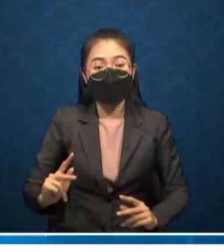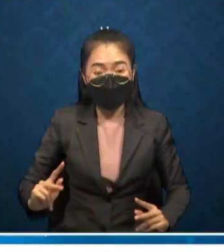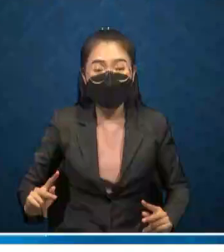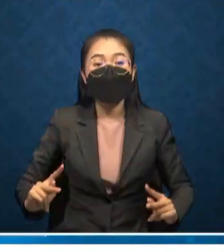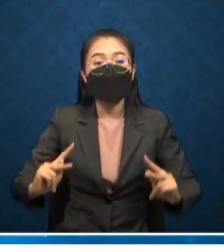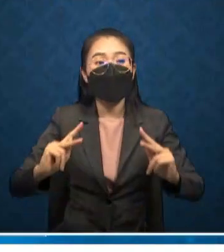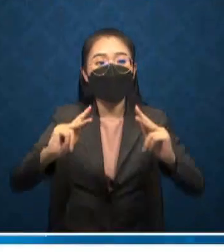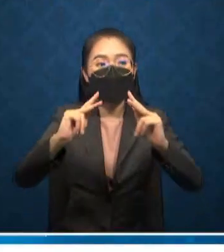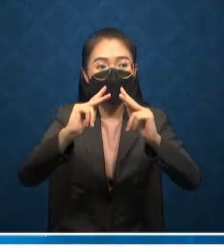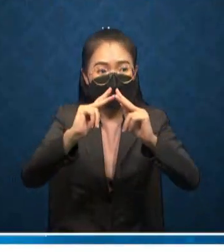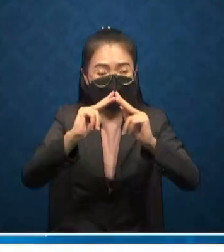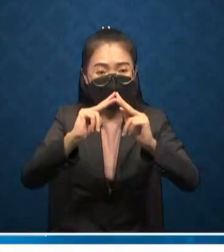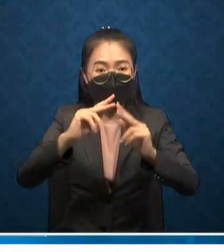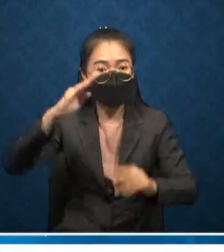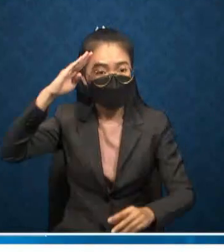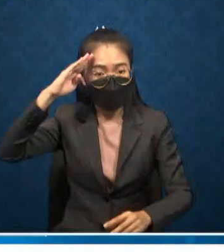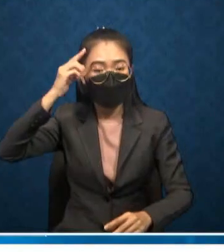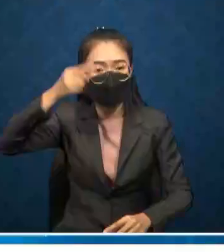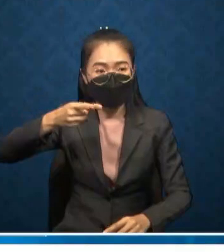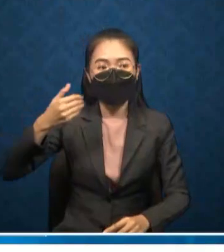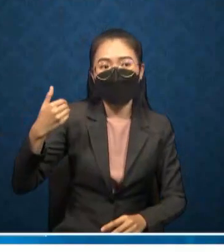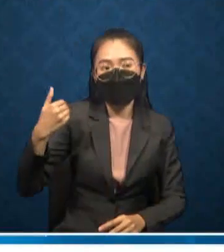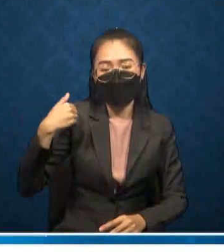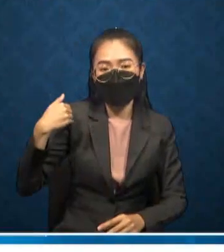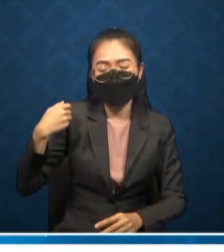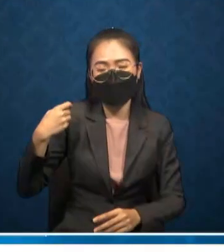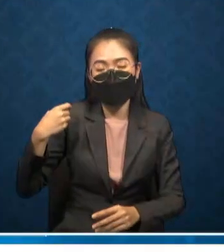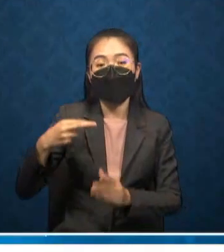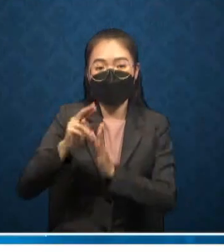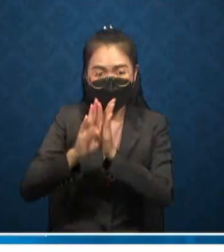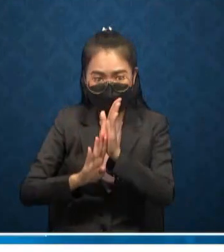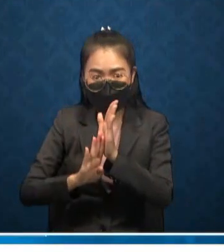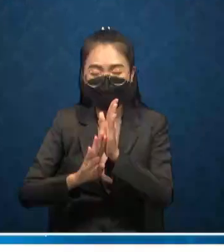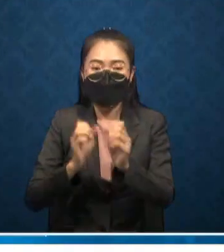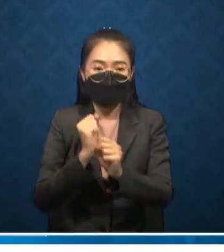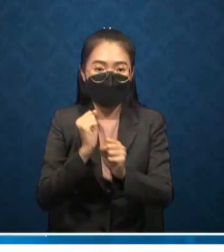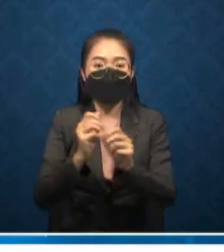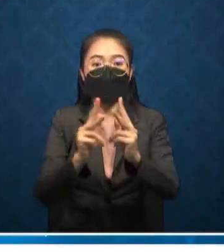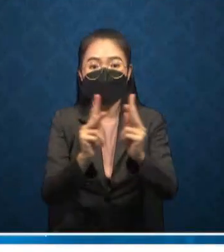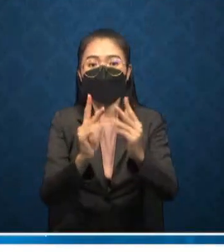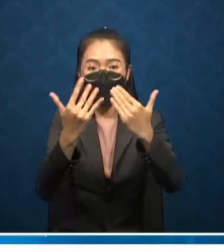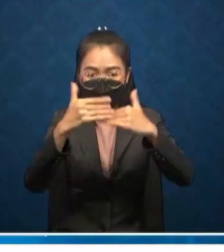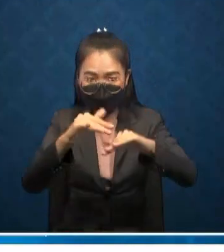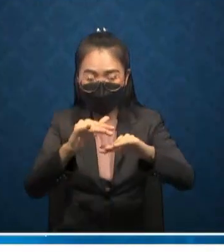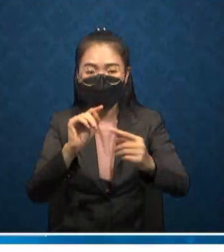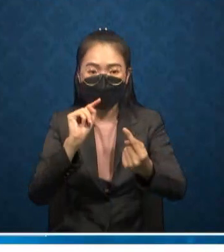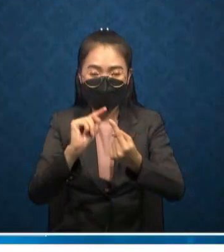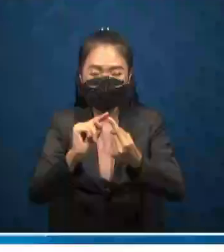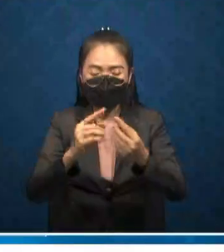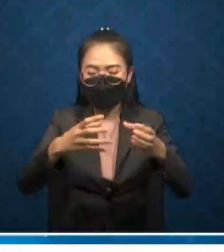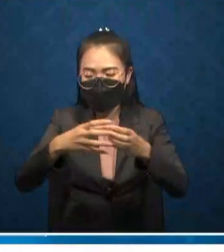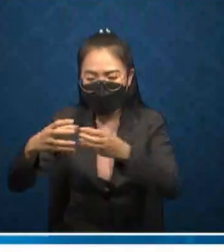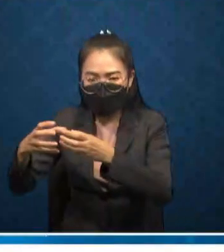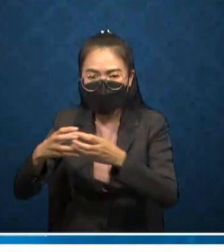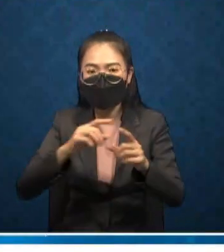เพื่อการจัดตั้งคณะกรรมการร่วมระหว่างศิลปินภาคประชาชนและองค์กรปกครองส่วน